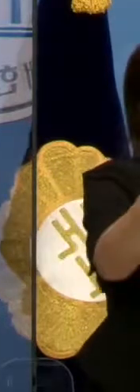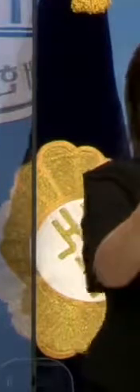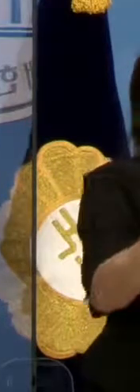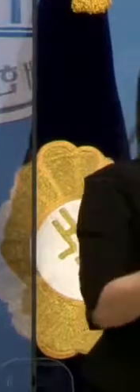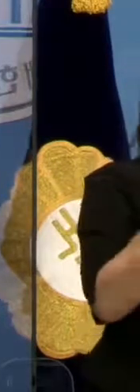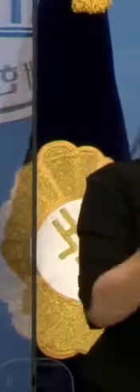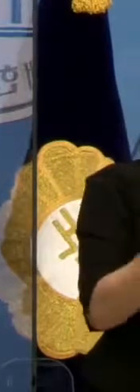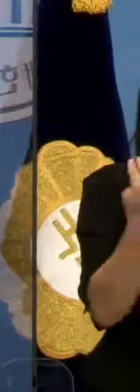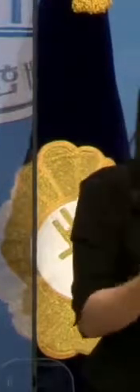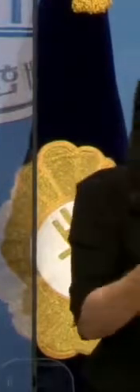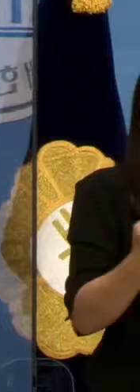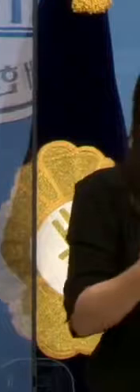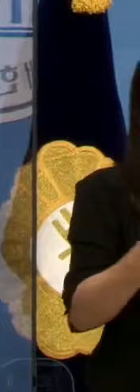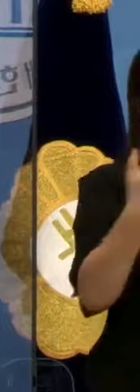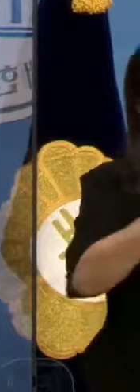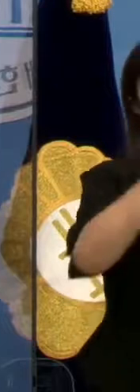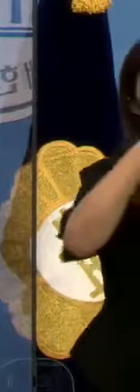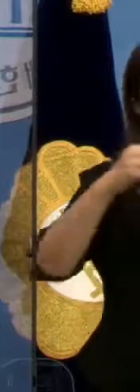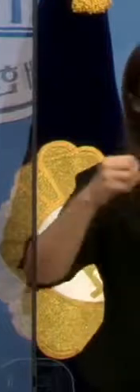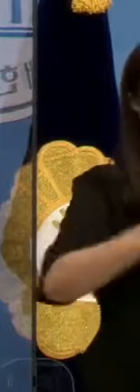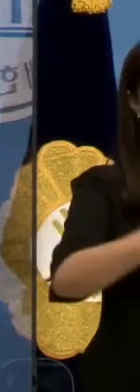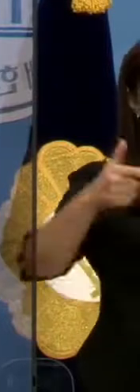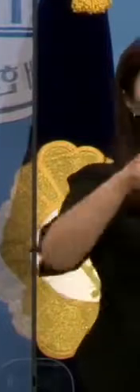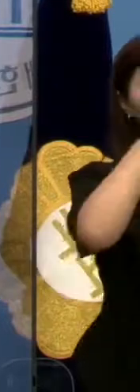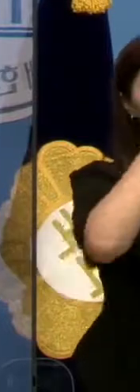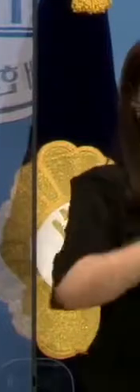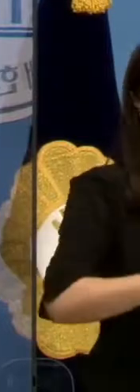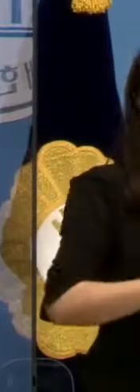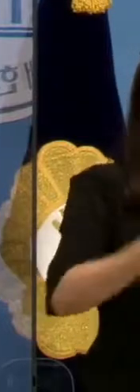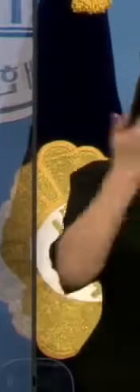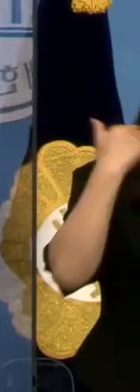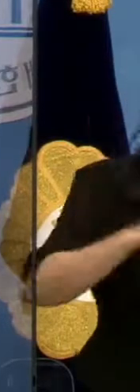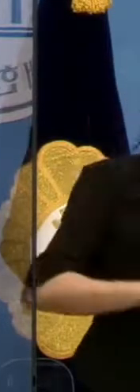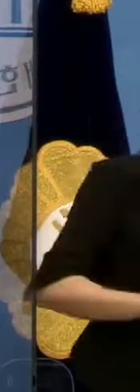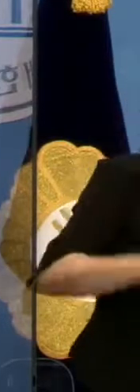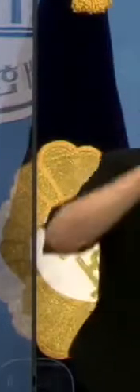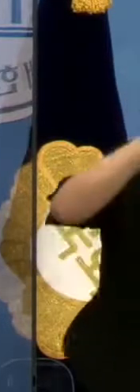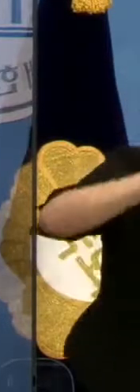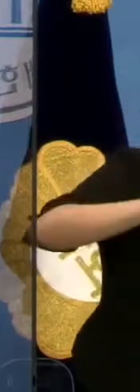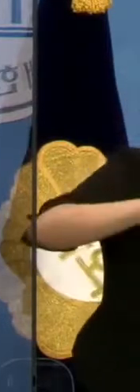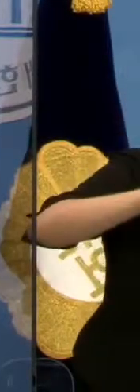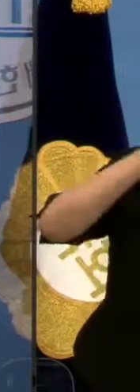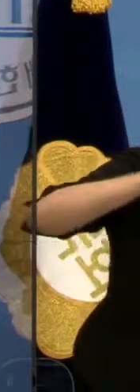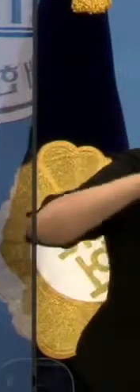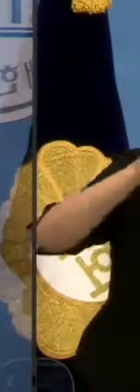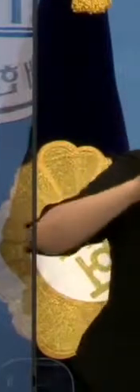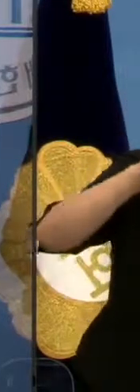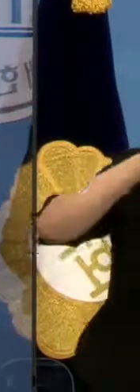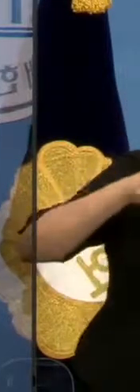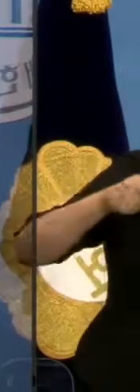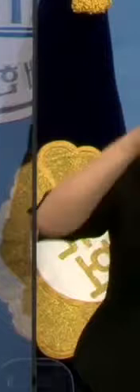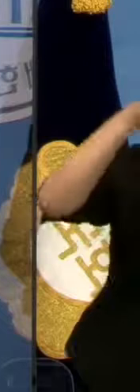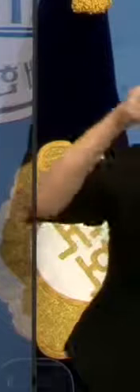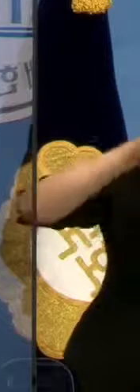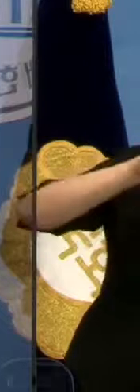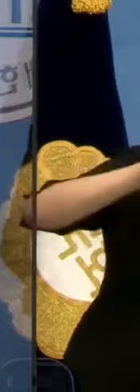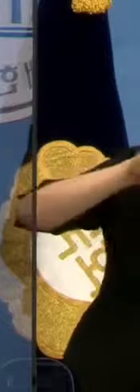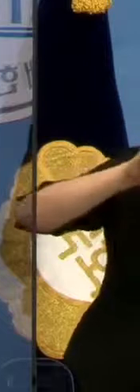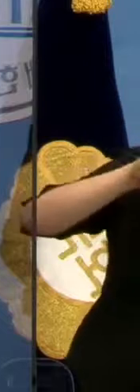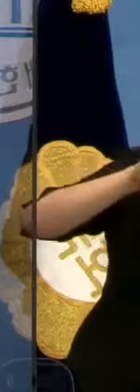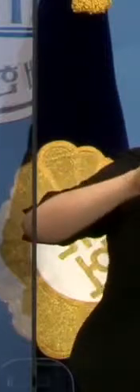전년보다 60%나 증가했습니다. 그동안 바닥 두께는 1999년